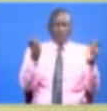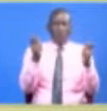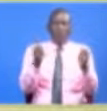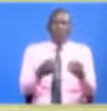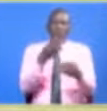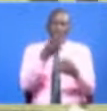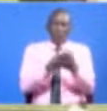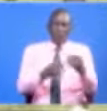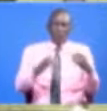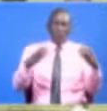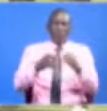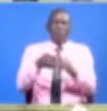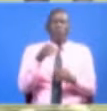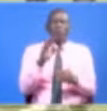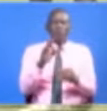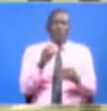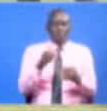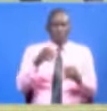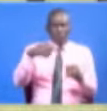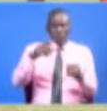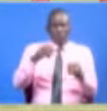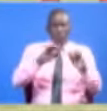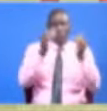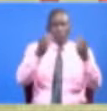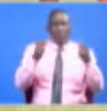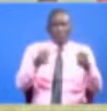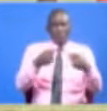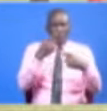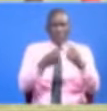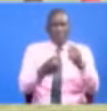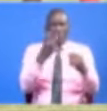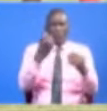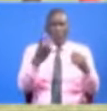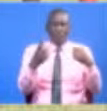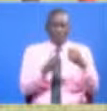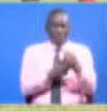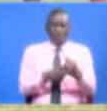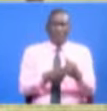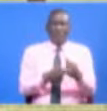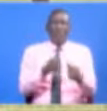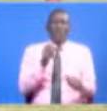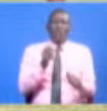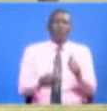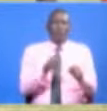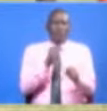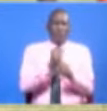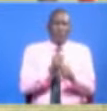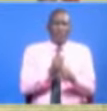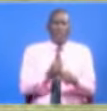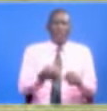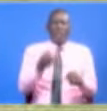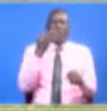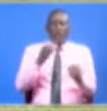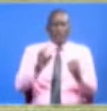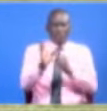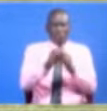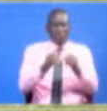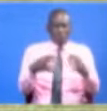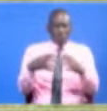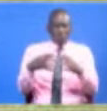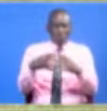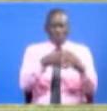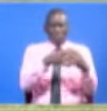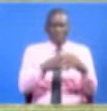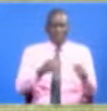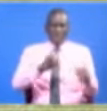za kundi la FA za kufuzu kombe la dunia mwaka 2026, makala ambayo yatafanyika katika mataifa matatu ya Marekani, Mexico na